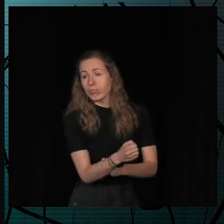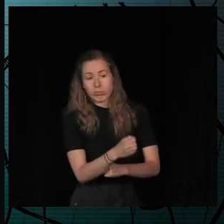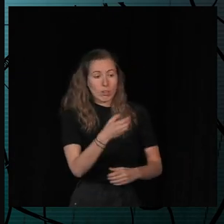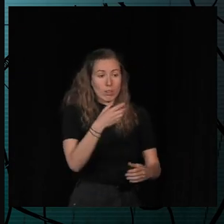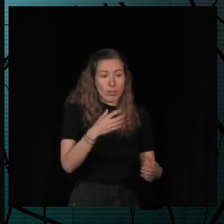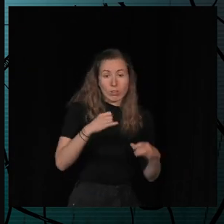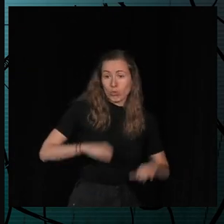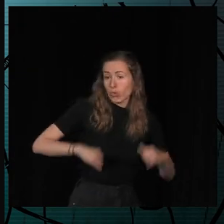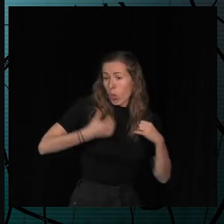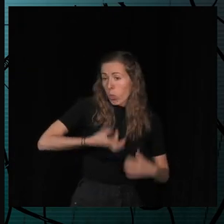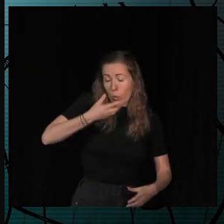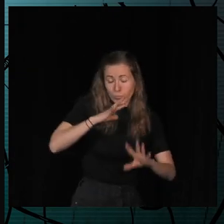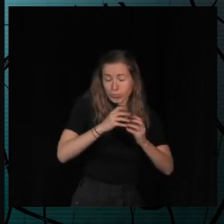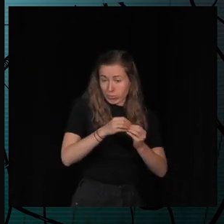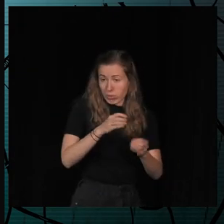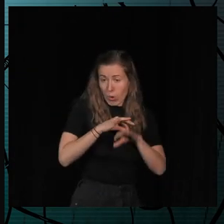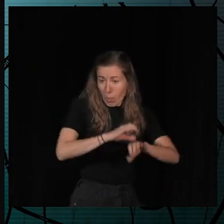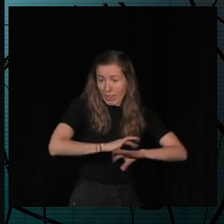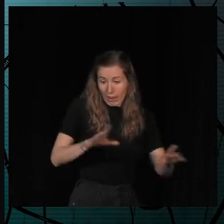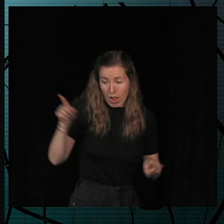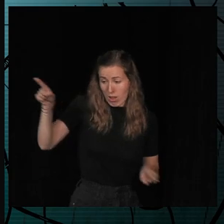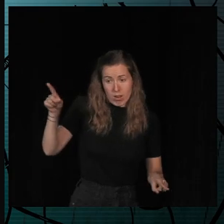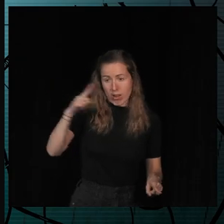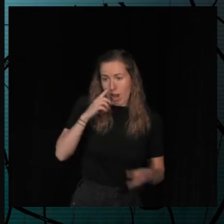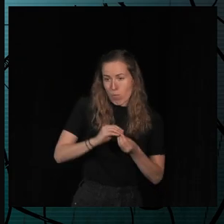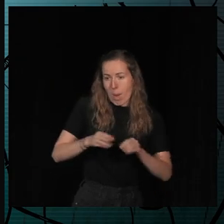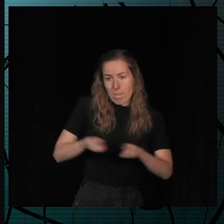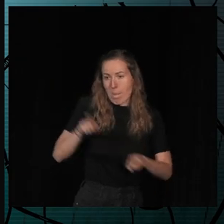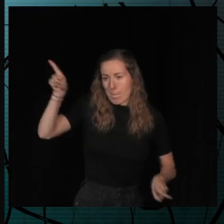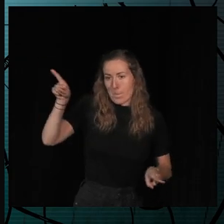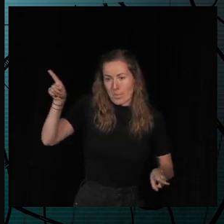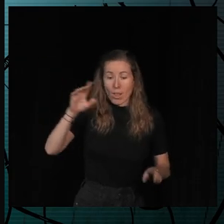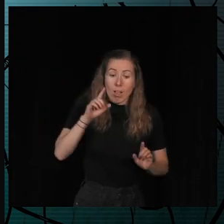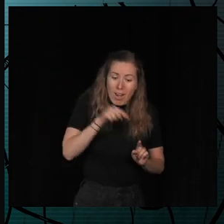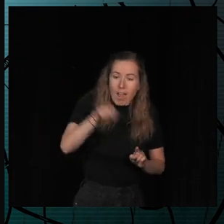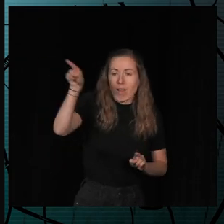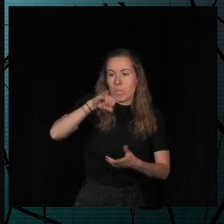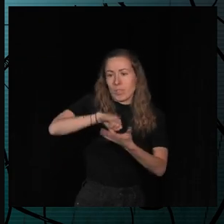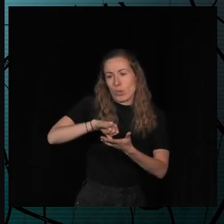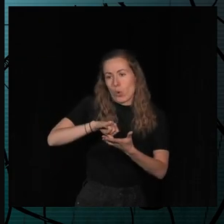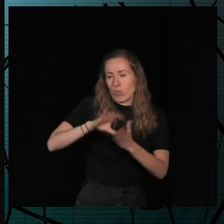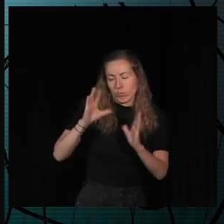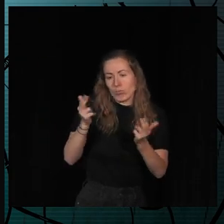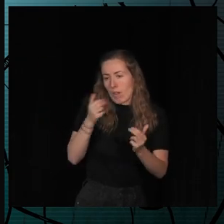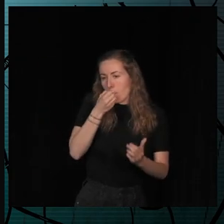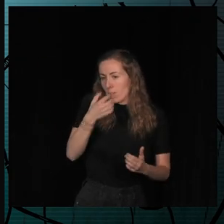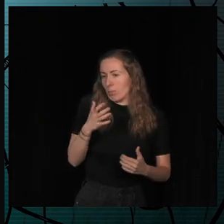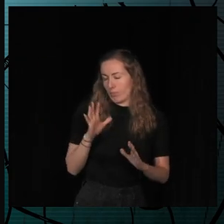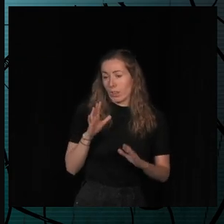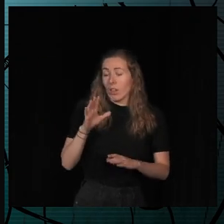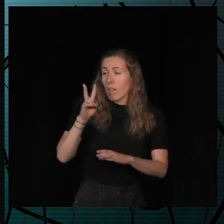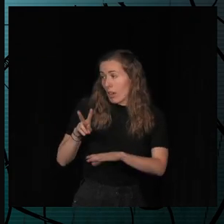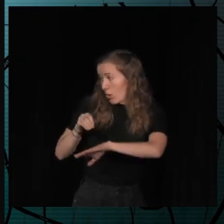en discuter donc ceux qui s'en sortent le mieux quelque part c'est les classes euh moyennes quoi mais bon voilà moi sinon la préconisation que je peux donner c'est prenez un